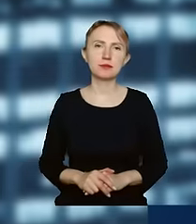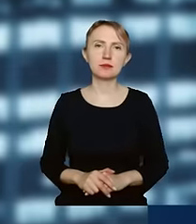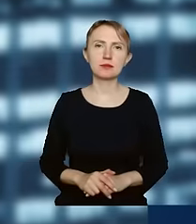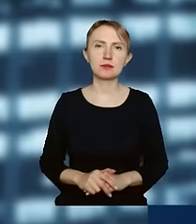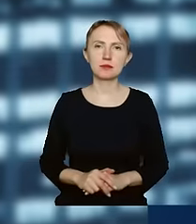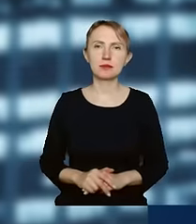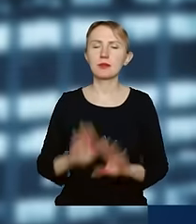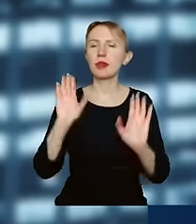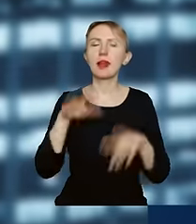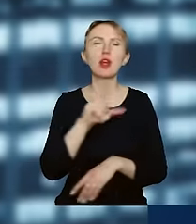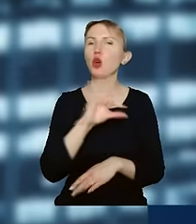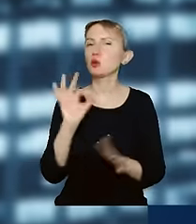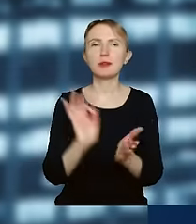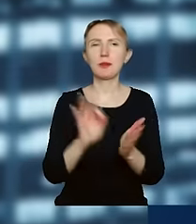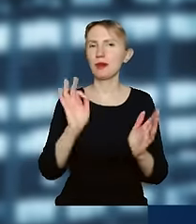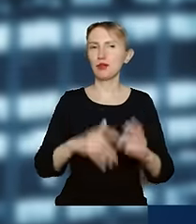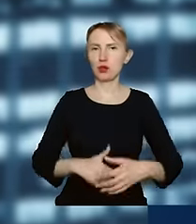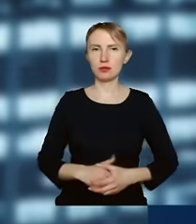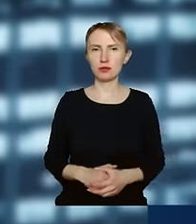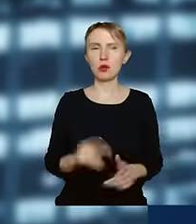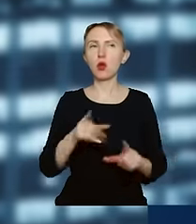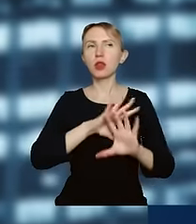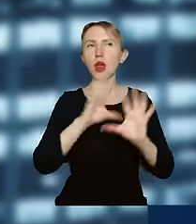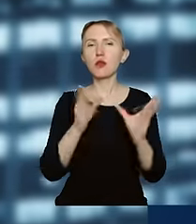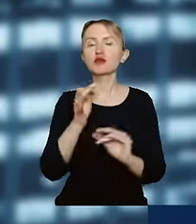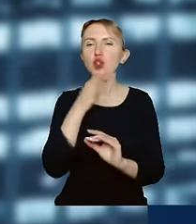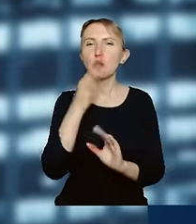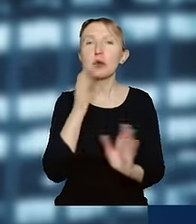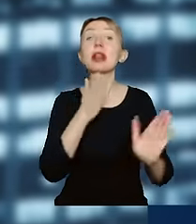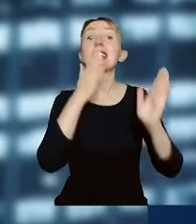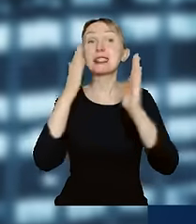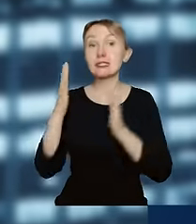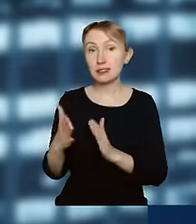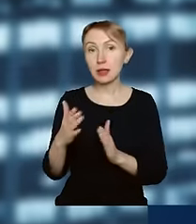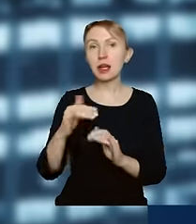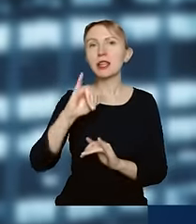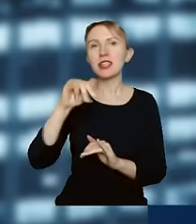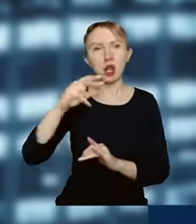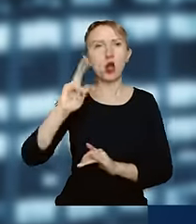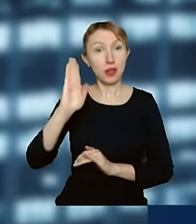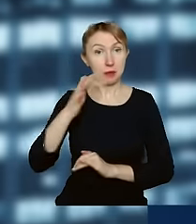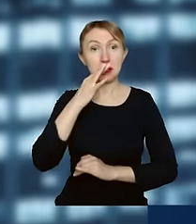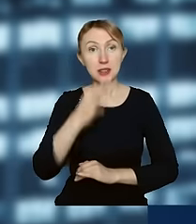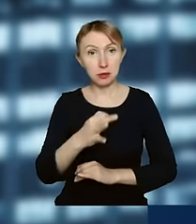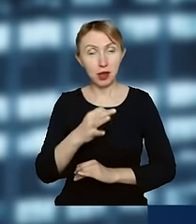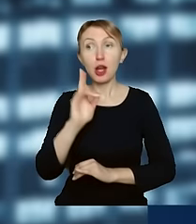Ewidentny przypadek. Na pewno przypadek. Oni to wszystko poprawią. Następnym razem, jak Jelonek zada pytanie